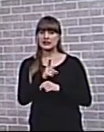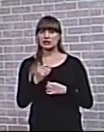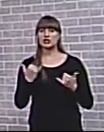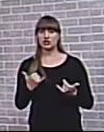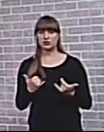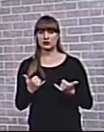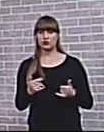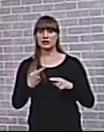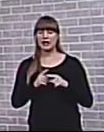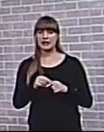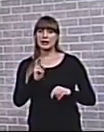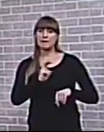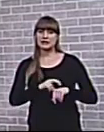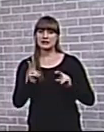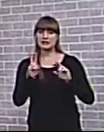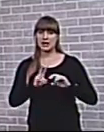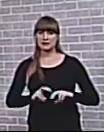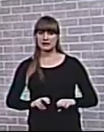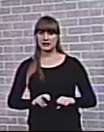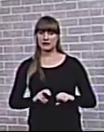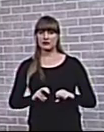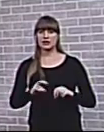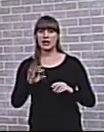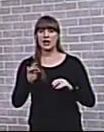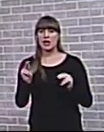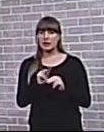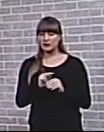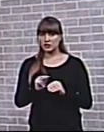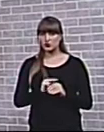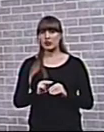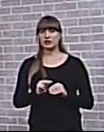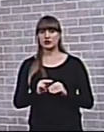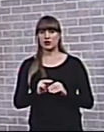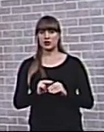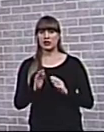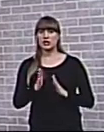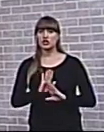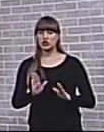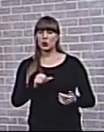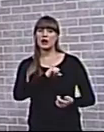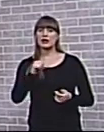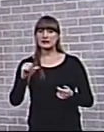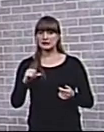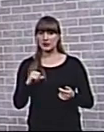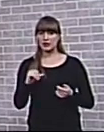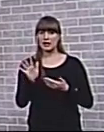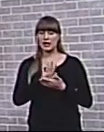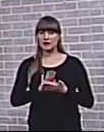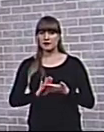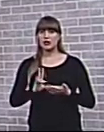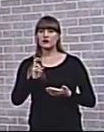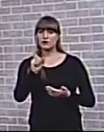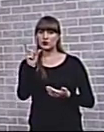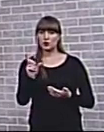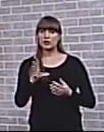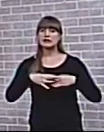– это медицинское обследование, реабилитационное лечение не только самих ликвидаторов, но и их